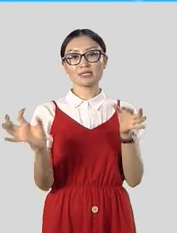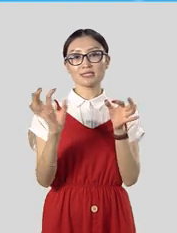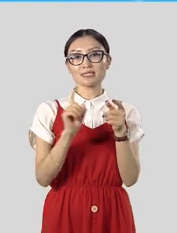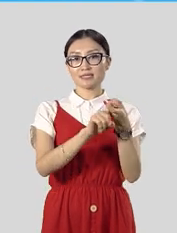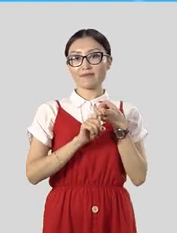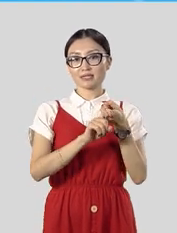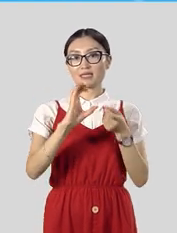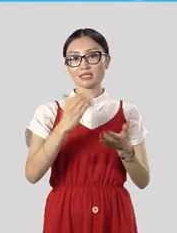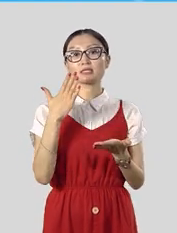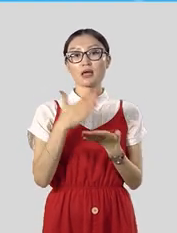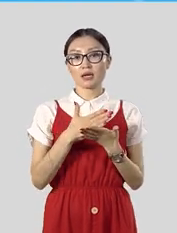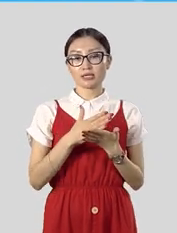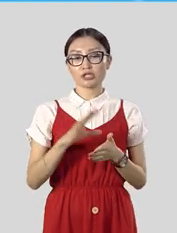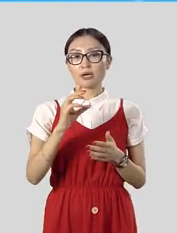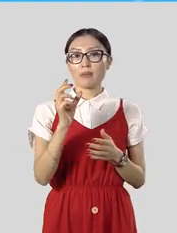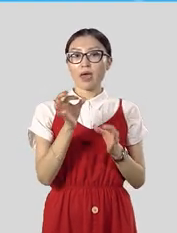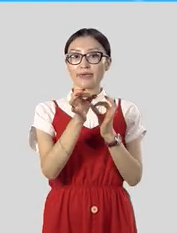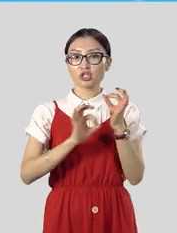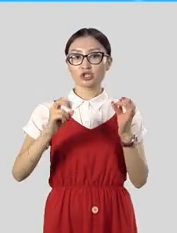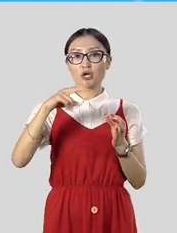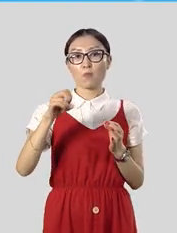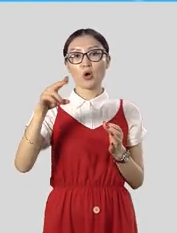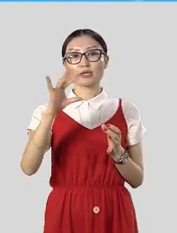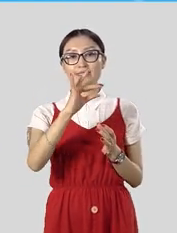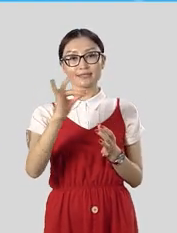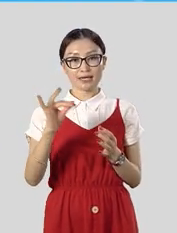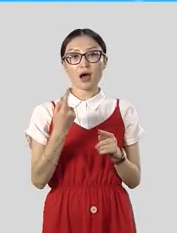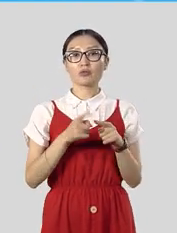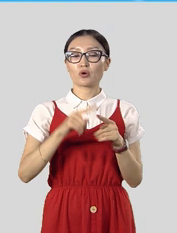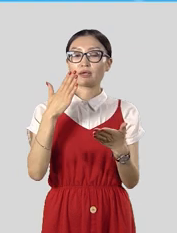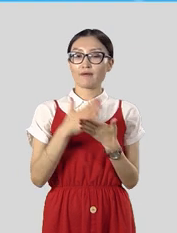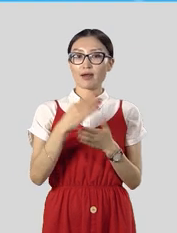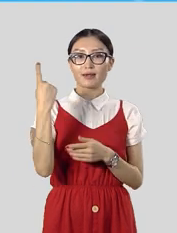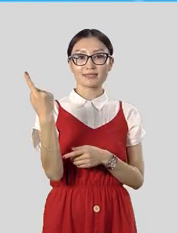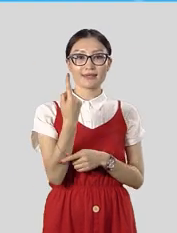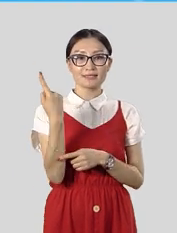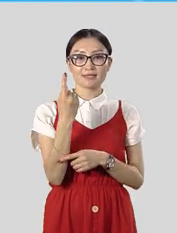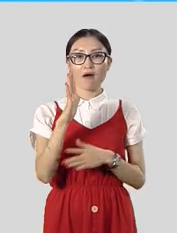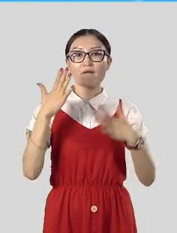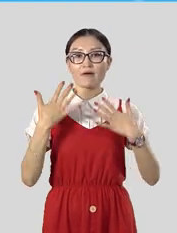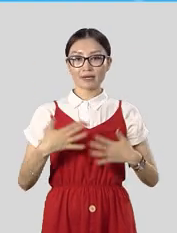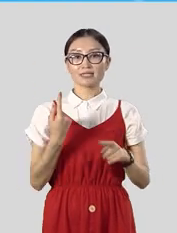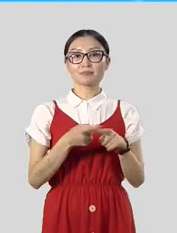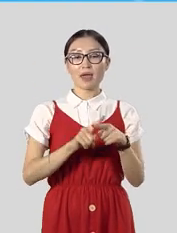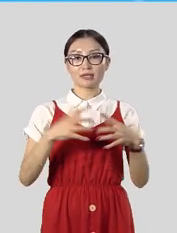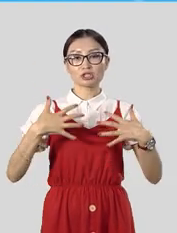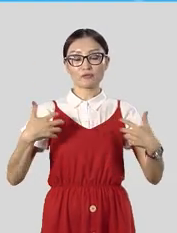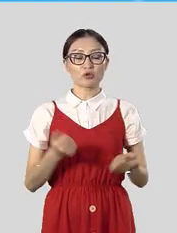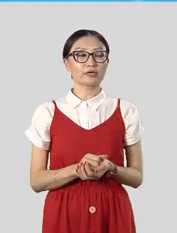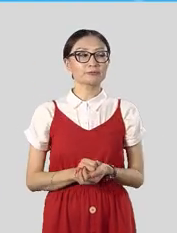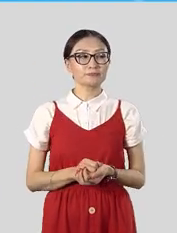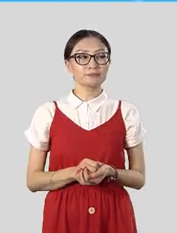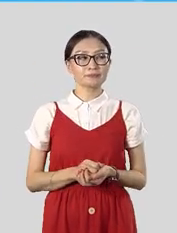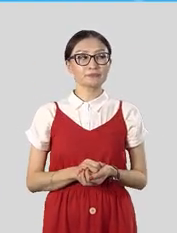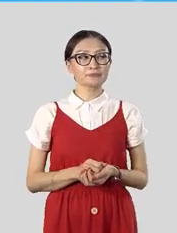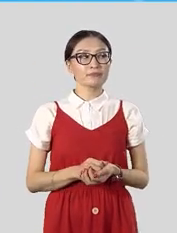с наличием кишечной полости, которая является единственной в организме этих животных.